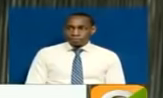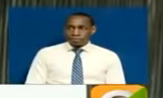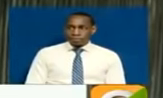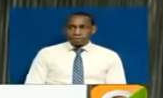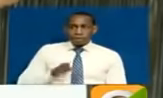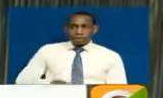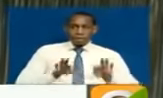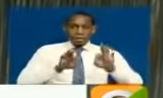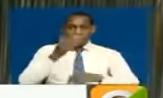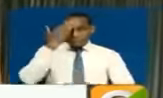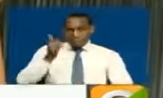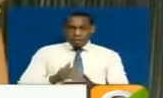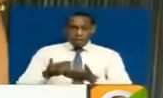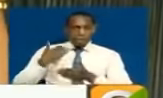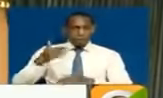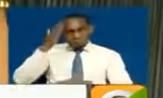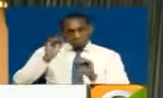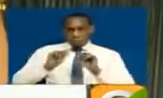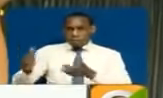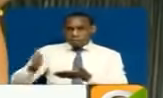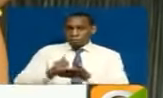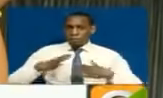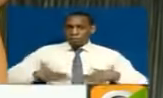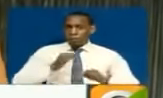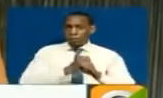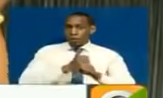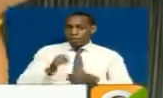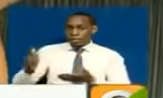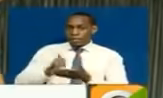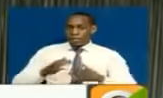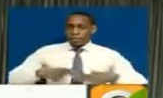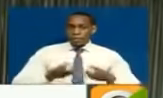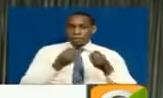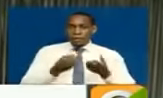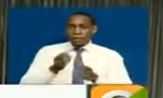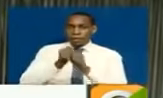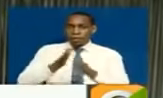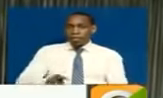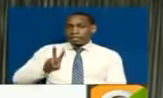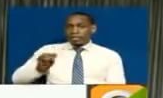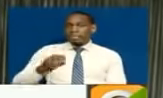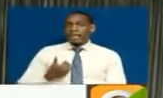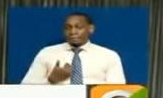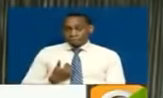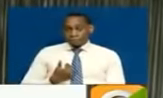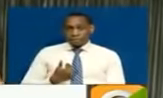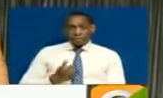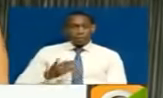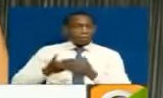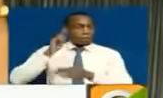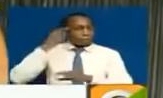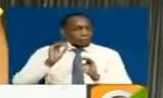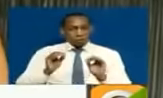Mimi ni mwanamke bomba kwa sababu mimi siko najua naweza ajiri watu kazi. Nimeajiri watu wengi, niko na staff kama 20.